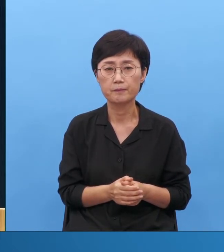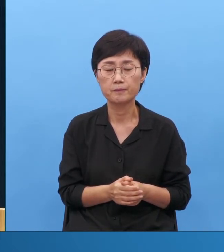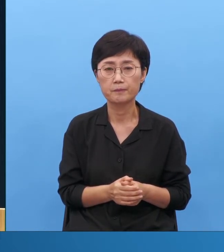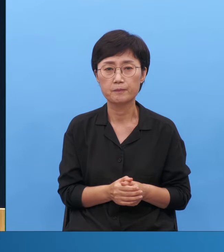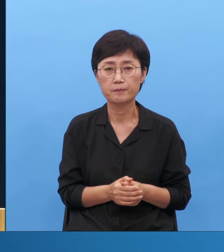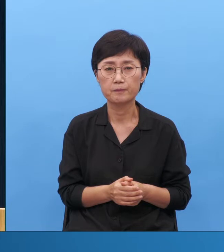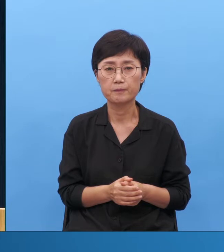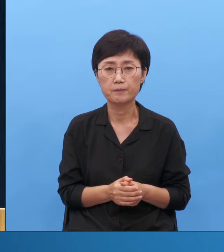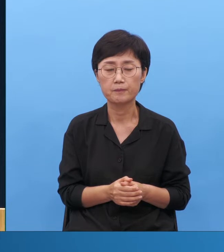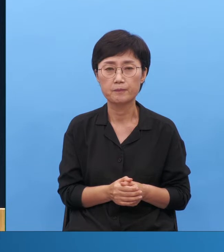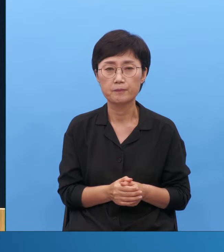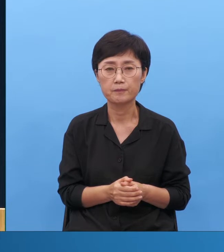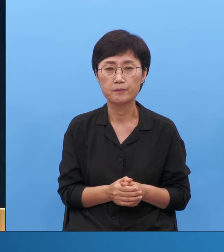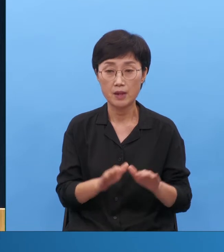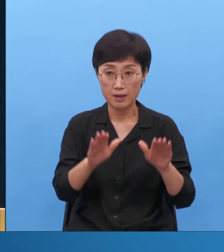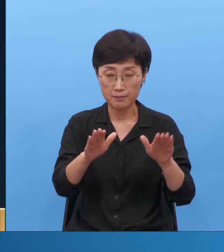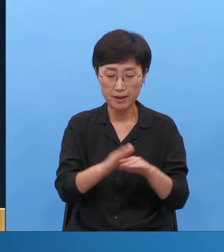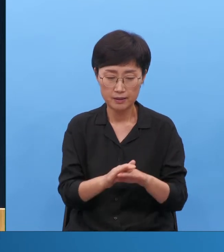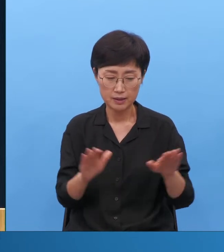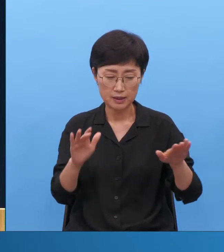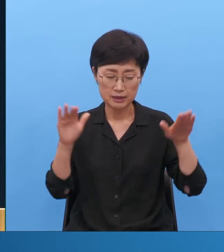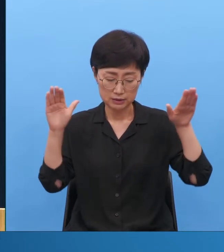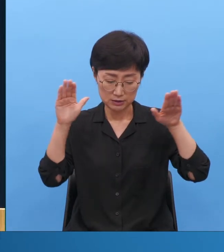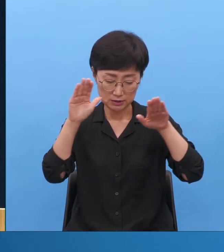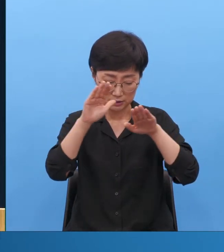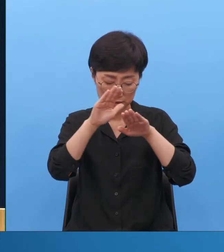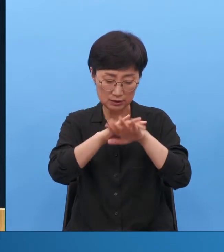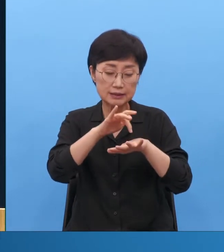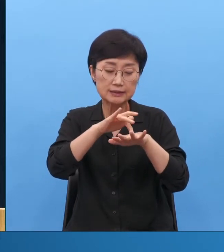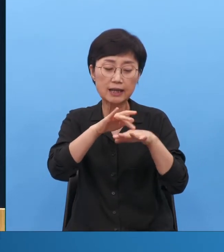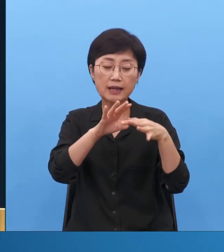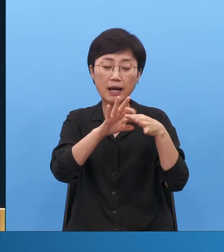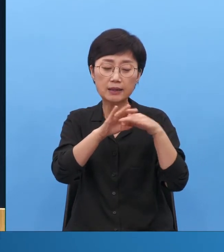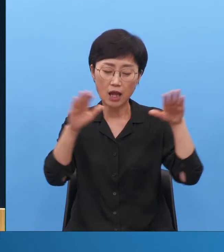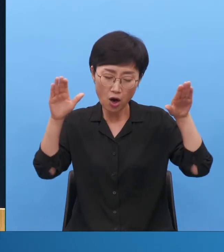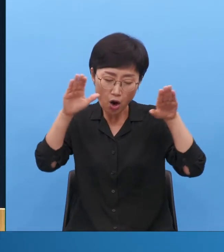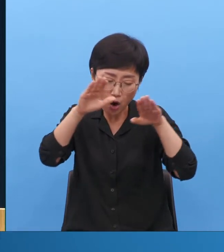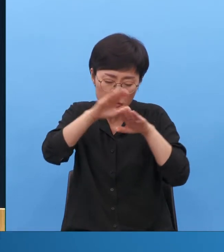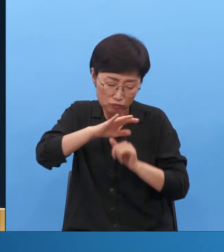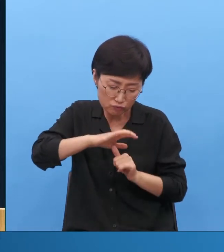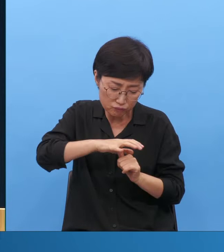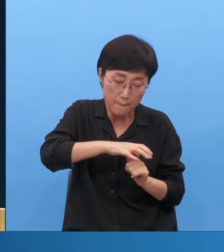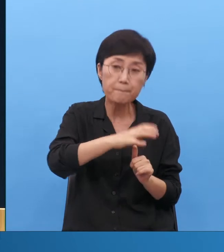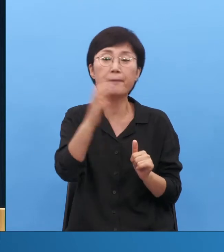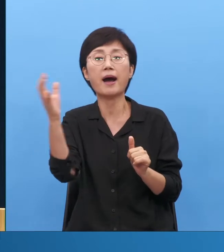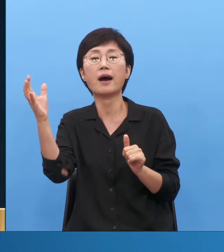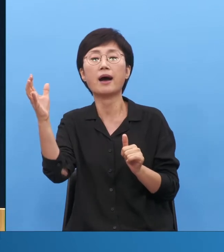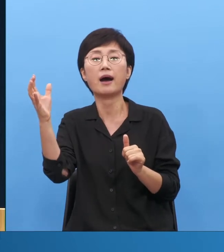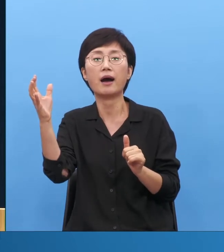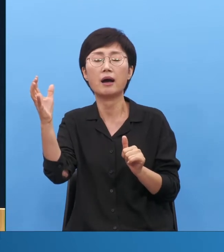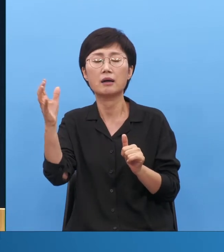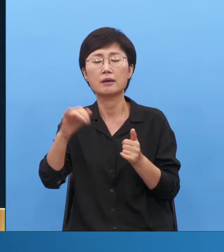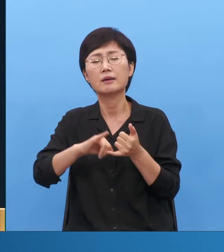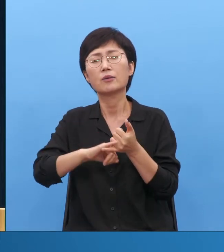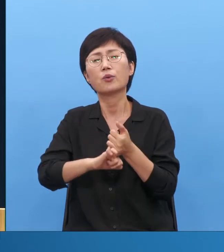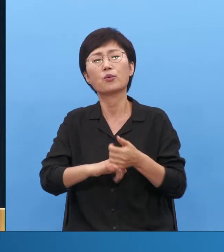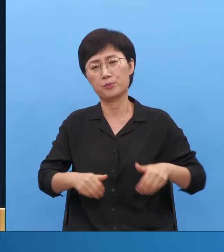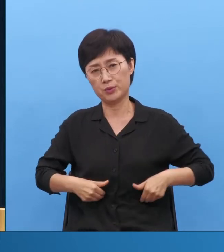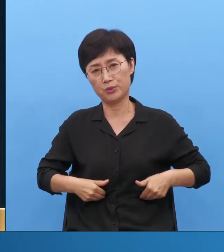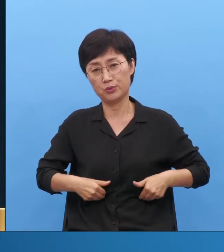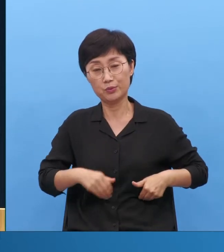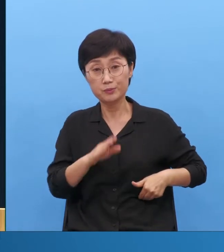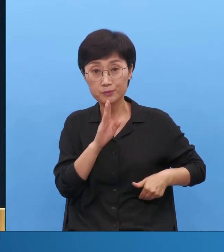이 흑암에서 완전 벗어나, 이 사단의 흑암에서 완전 벗어나는 거기 때문에 엄청난 거죠. You must come out completely from this darkness of Satan.